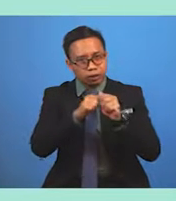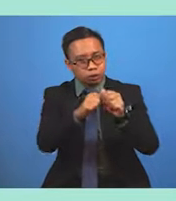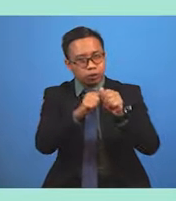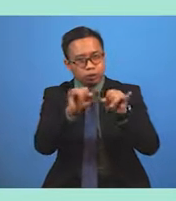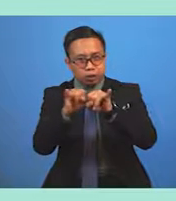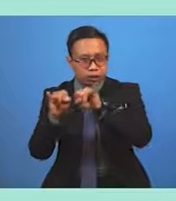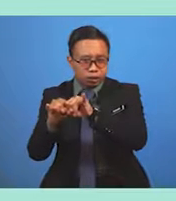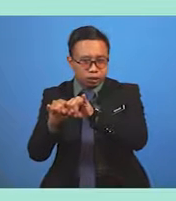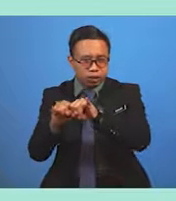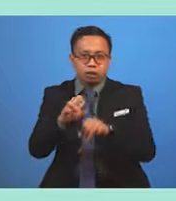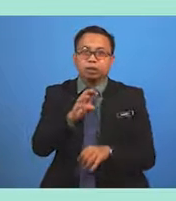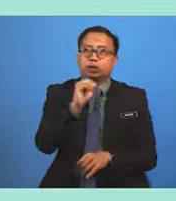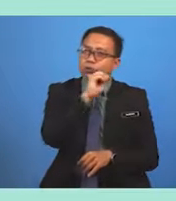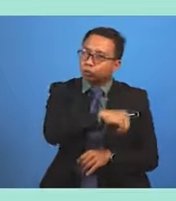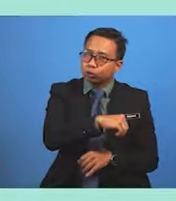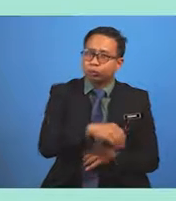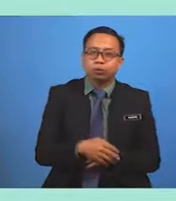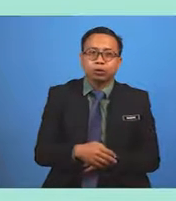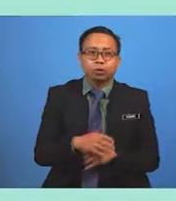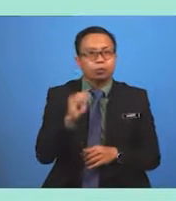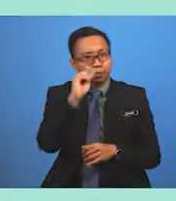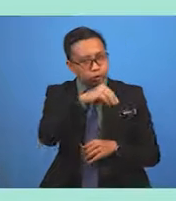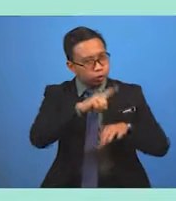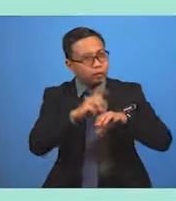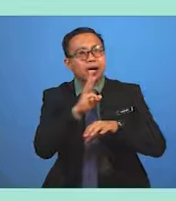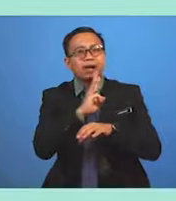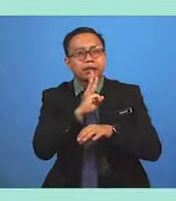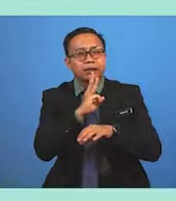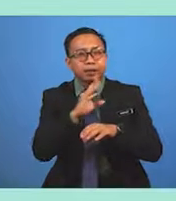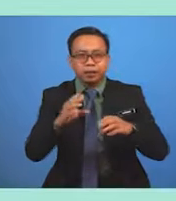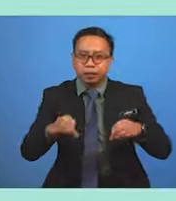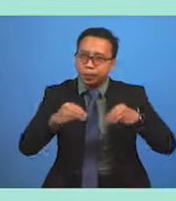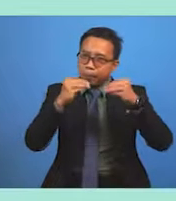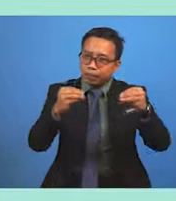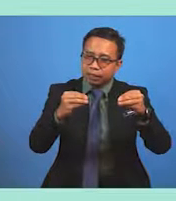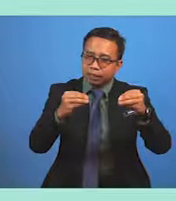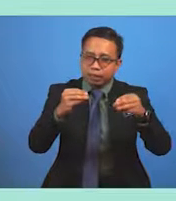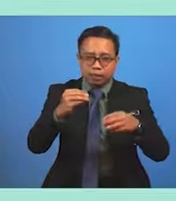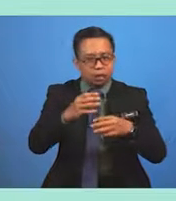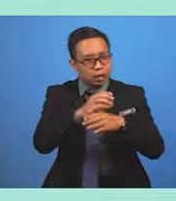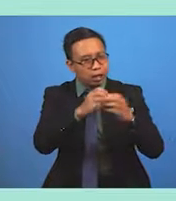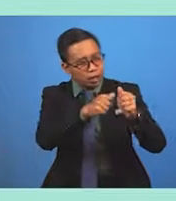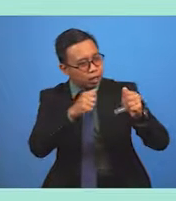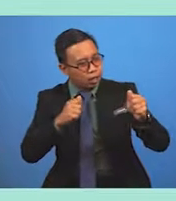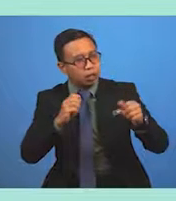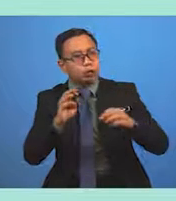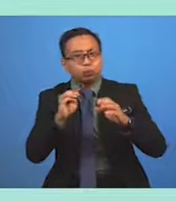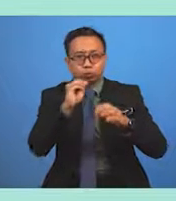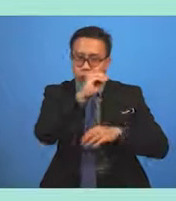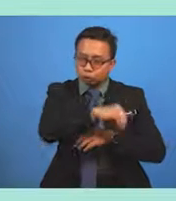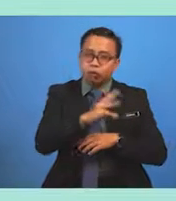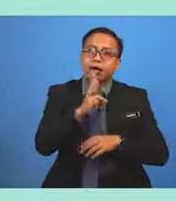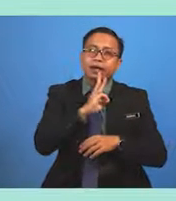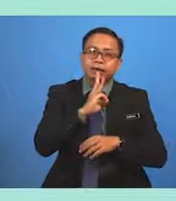air pula. Musuh di air. Bagi mengatasi musuh air, kerja pencegahan